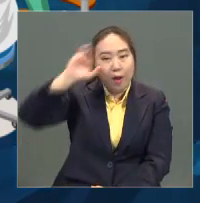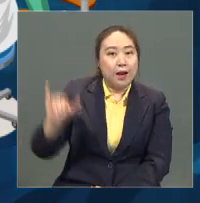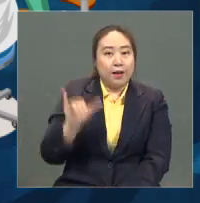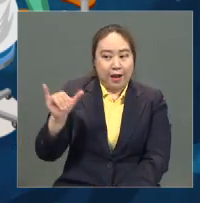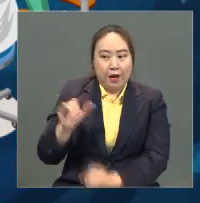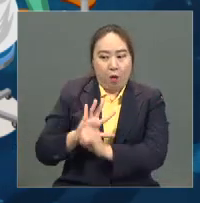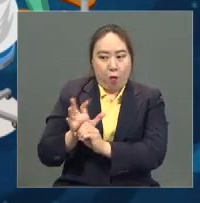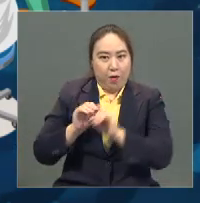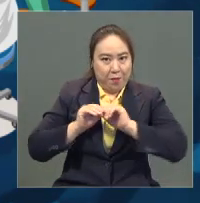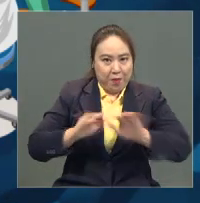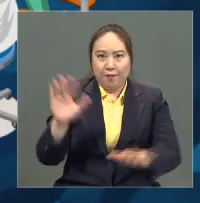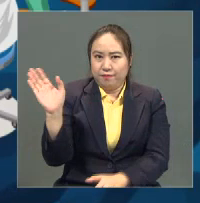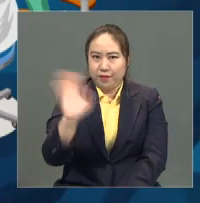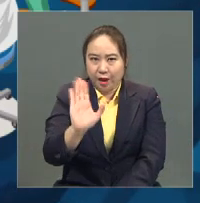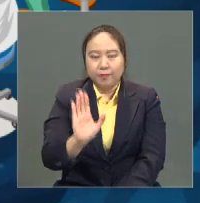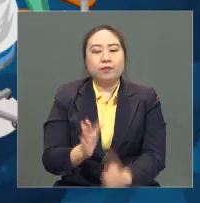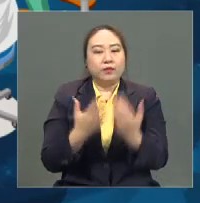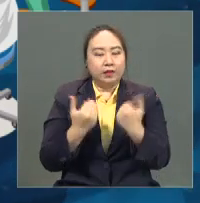ครั้งเพื่อเกิดความมั่นใจว่าผู้ป่วยและผู้ติดตามจะไม่มีการแพร่เชื้อคุย19